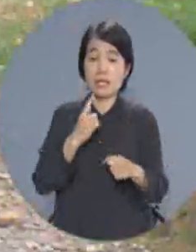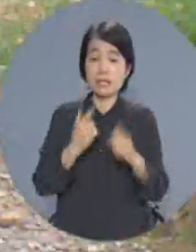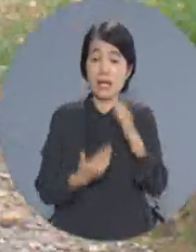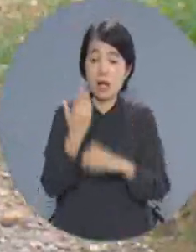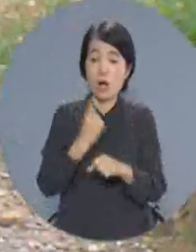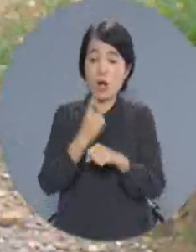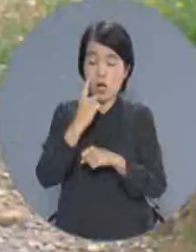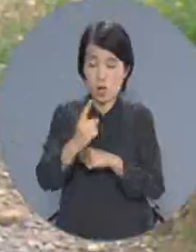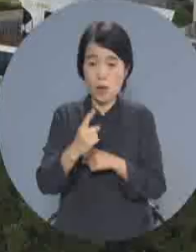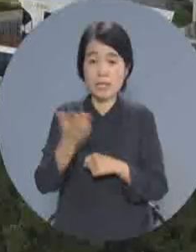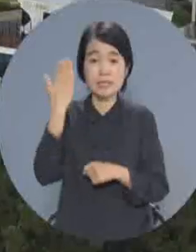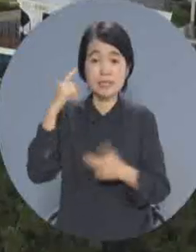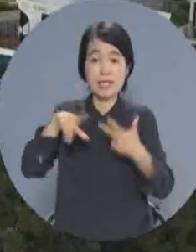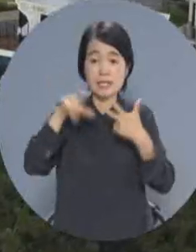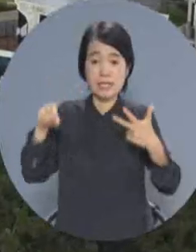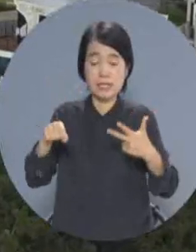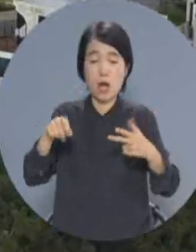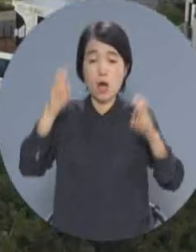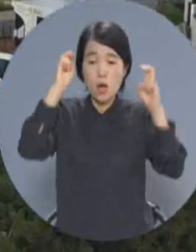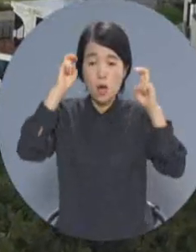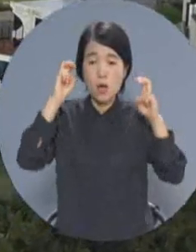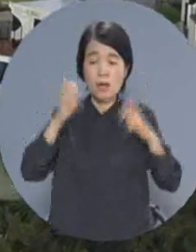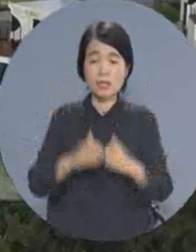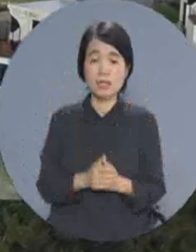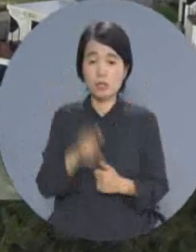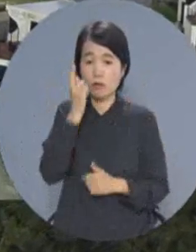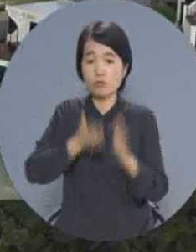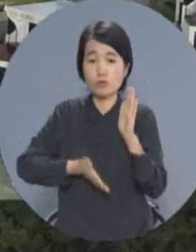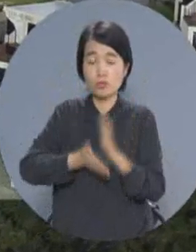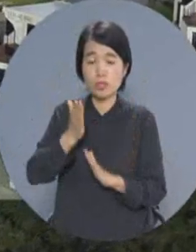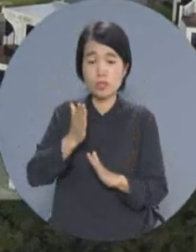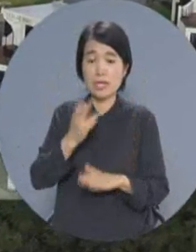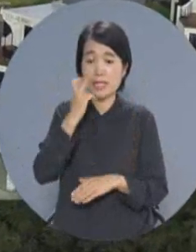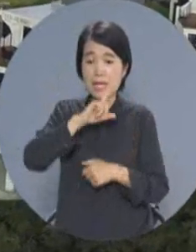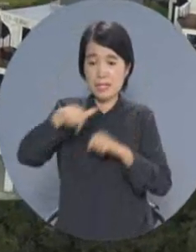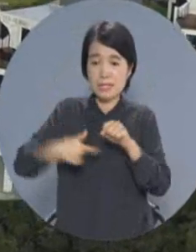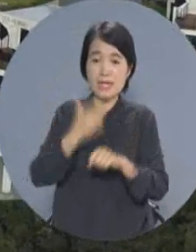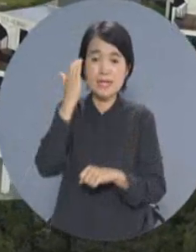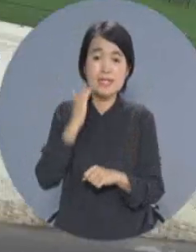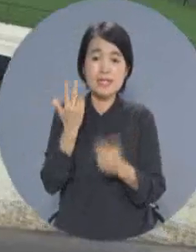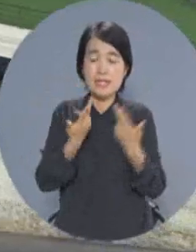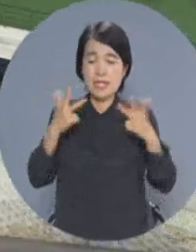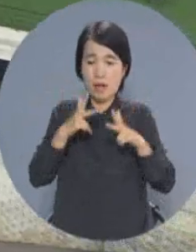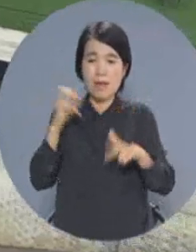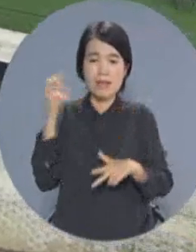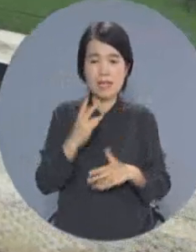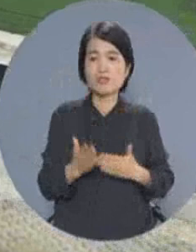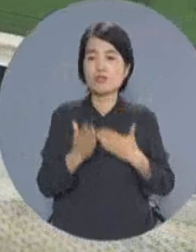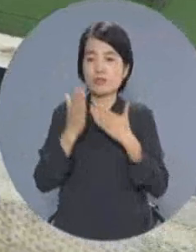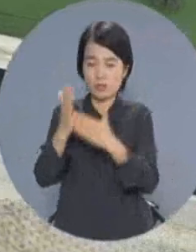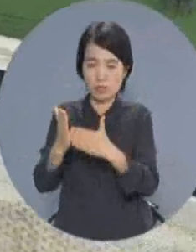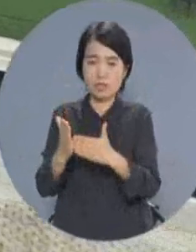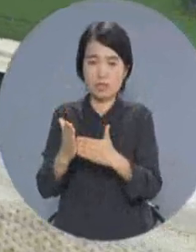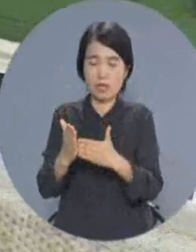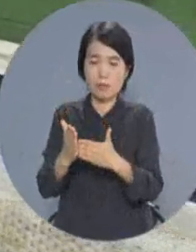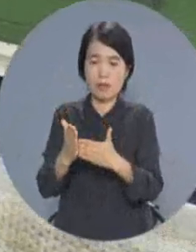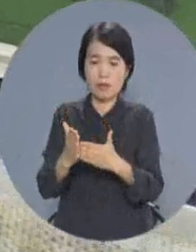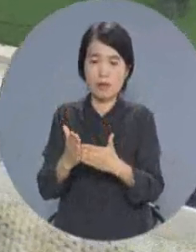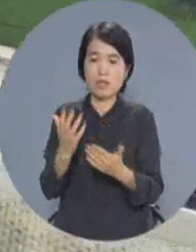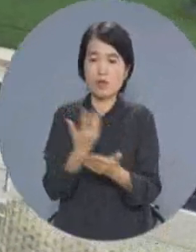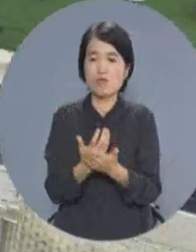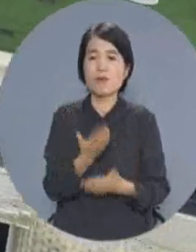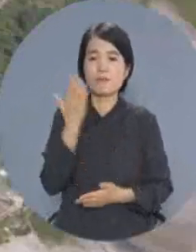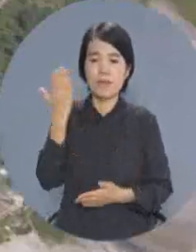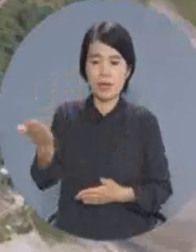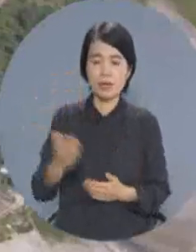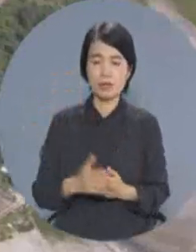지나간 지난 7월, 모 개발업체는 여수시의 소미산 일원의 근린공원 조성 사업을 다시 추진하겠다며 제안서를